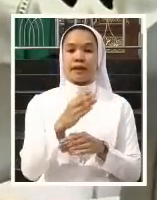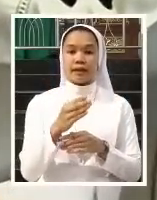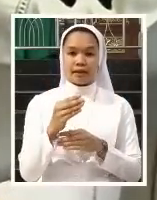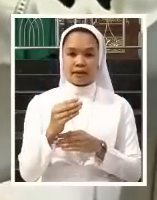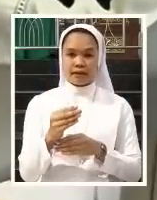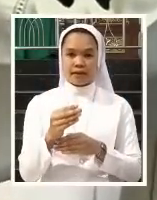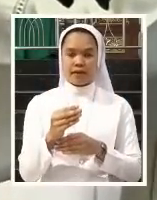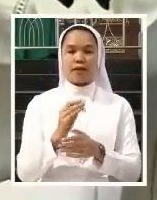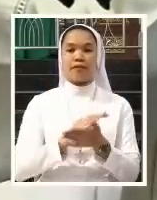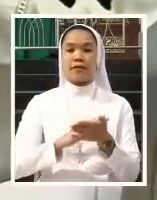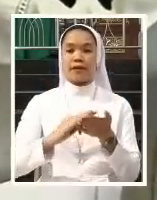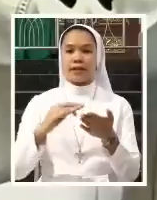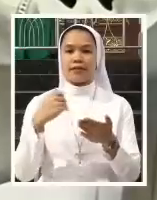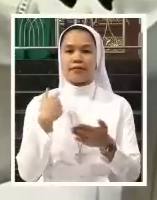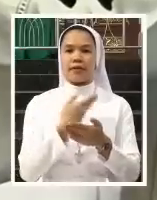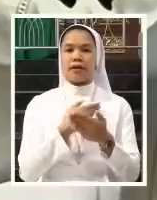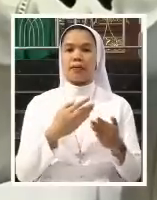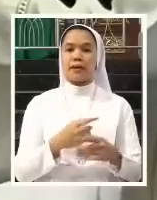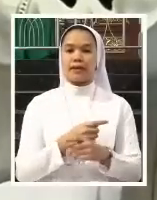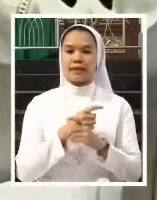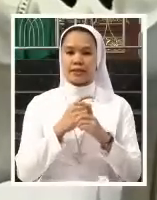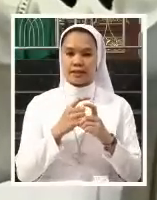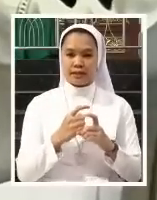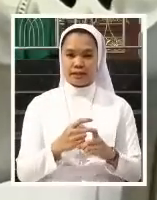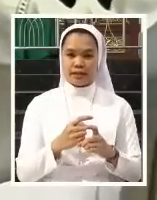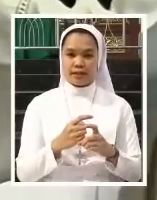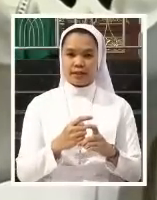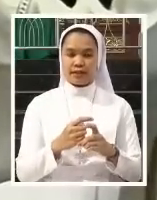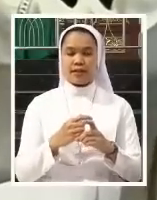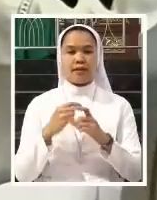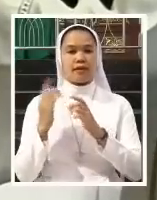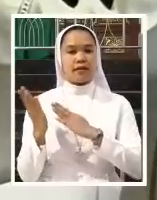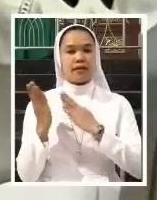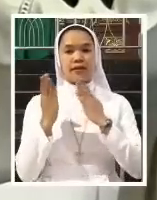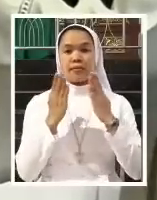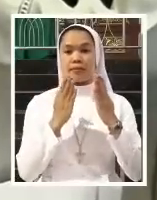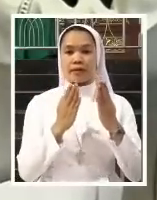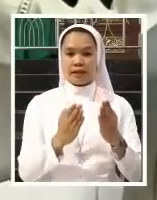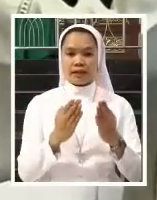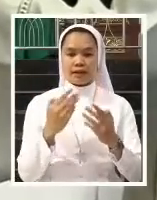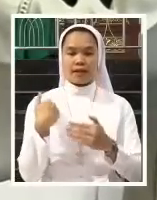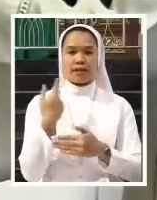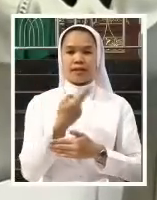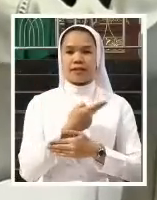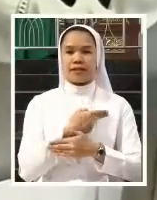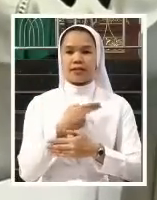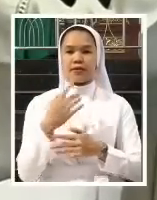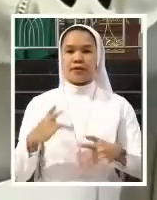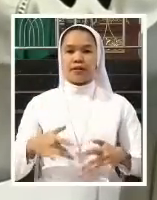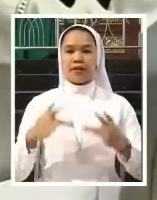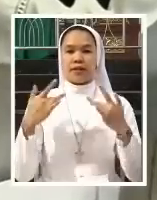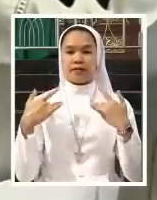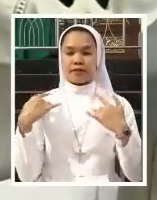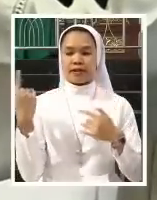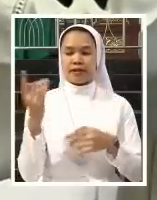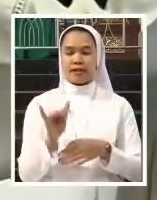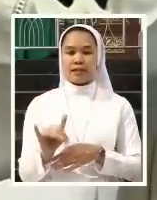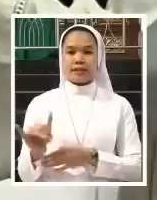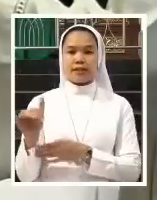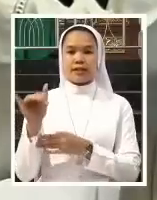Asin pakatawada an sa tong mga kasalan. Darahon kita sa buhay na